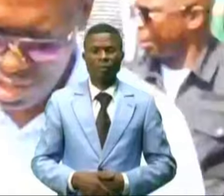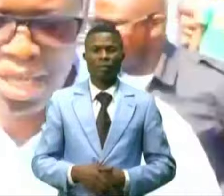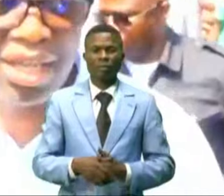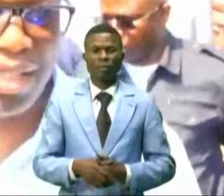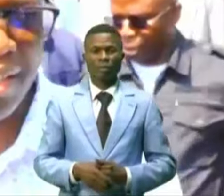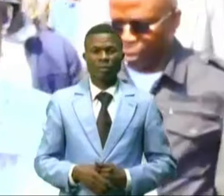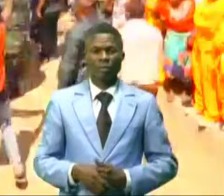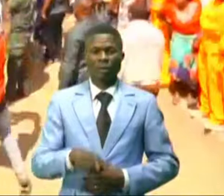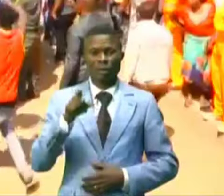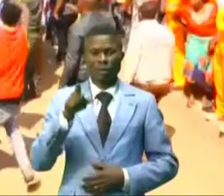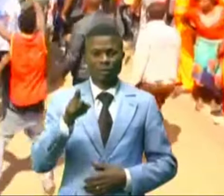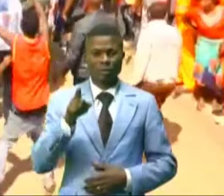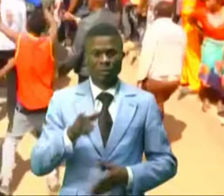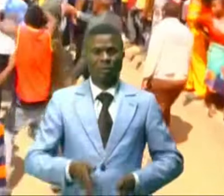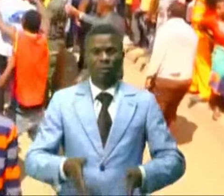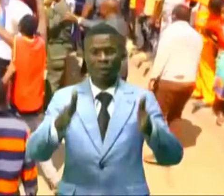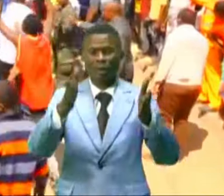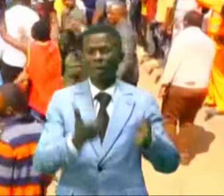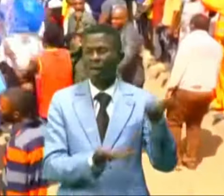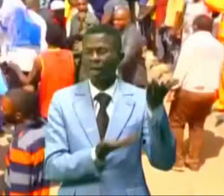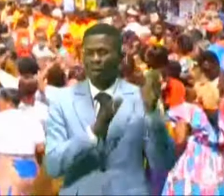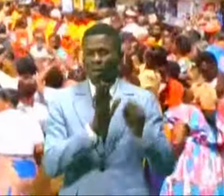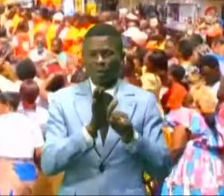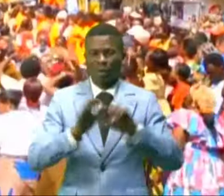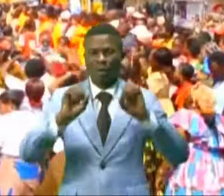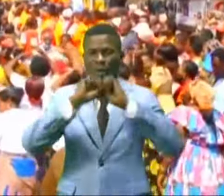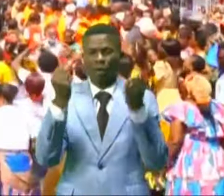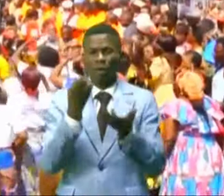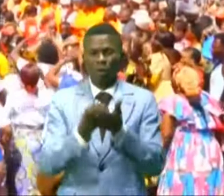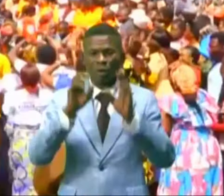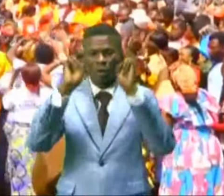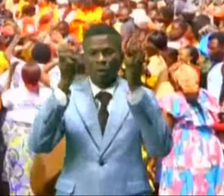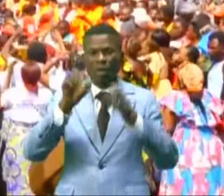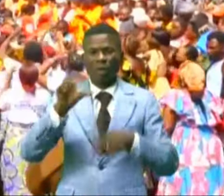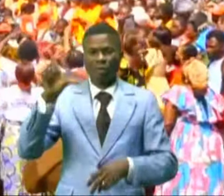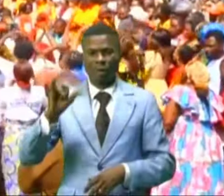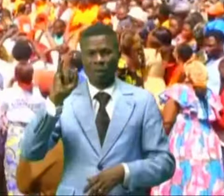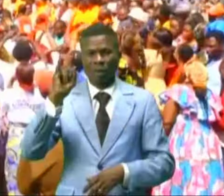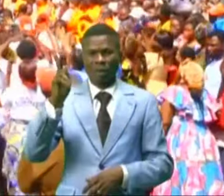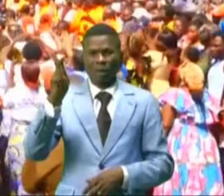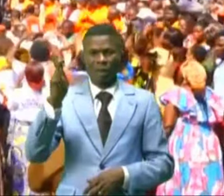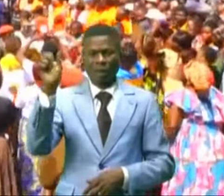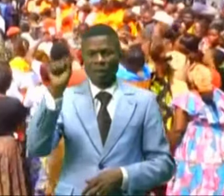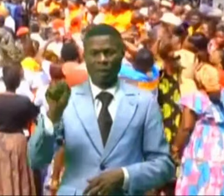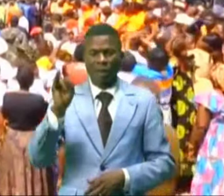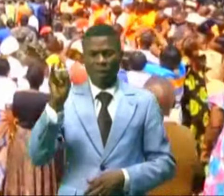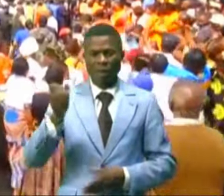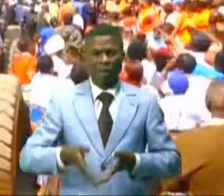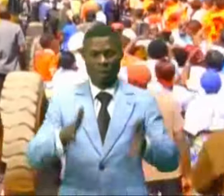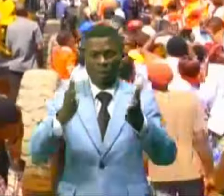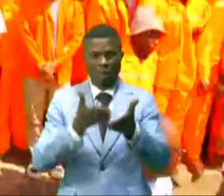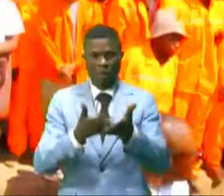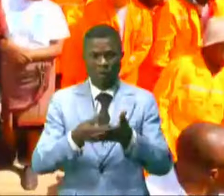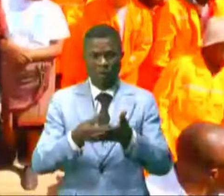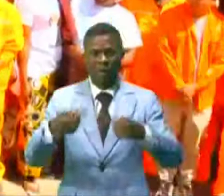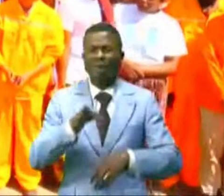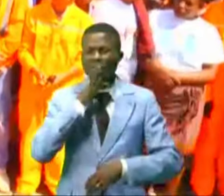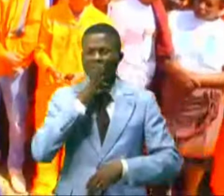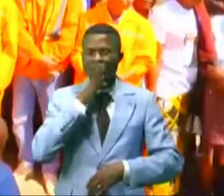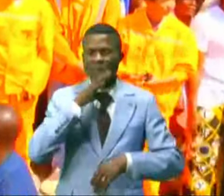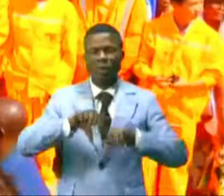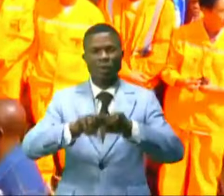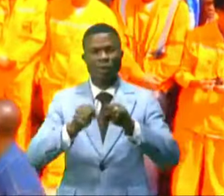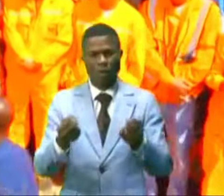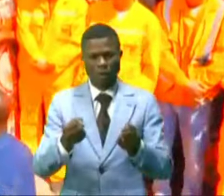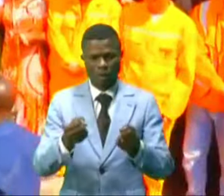C'est l'une des routes de grande importance socio-économique de la ville de Likasi. L'avenue Kamagnola, tronçon resté longtemps délabré et qui